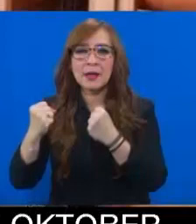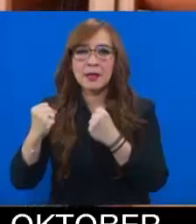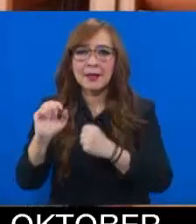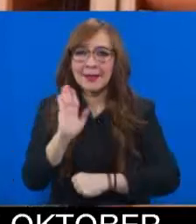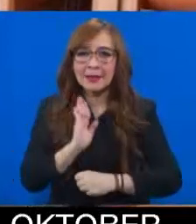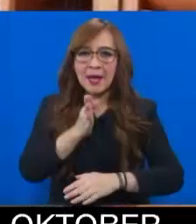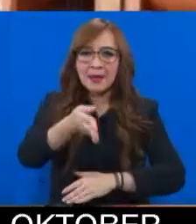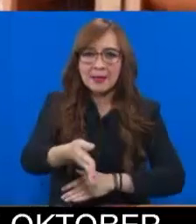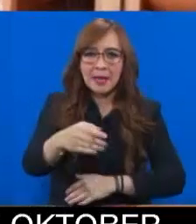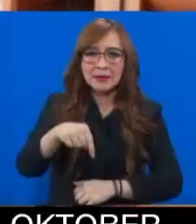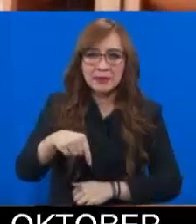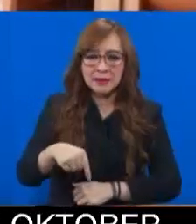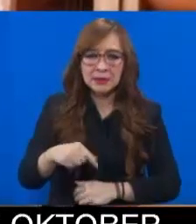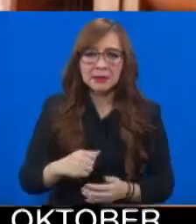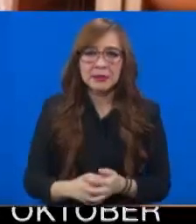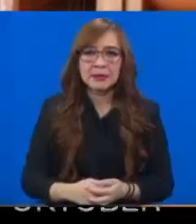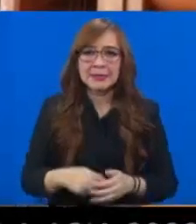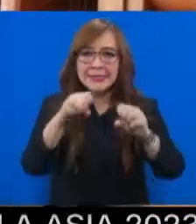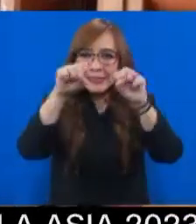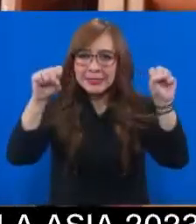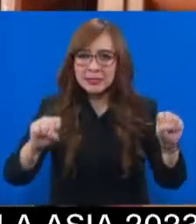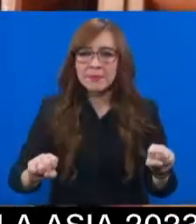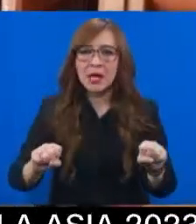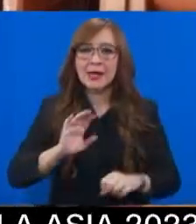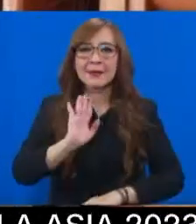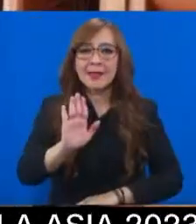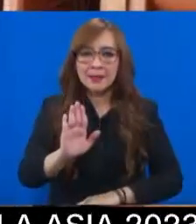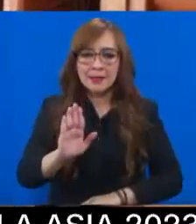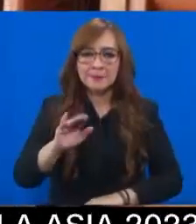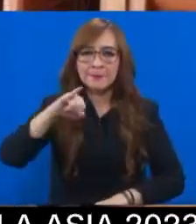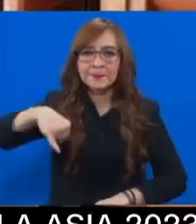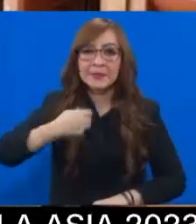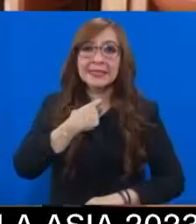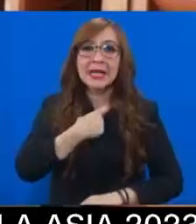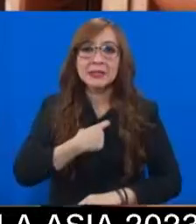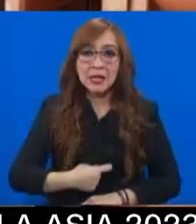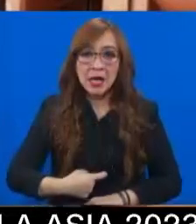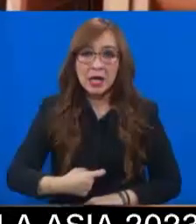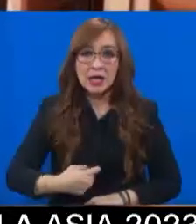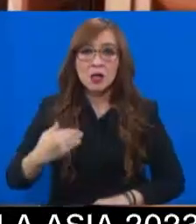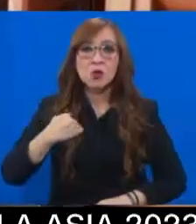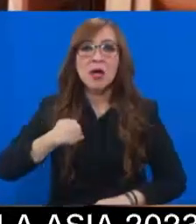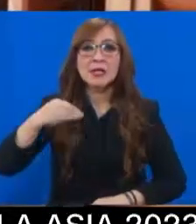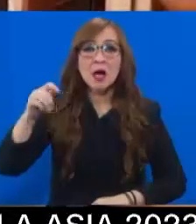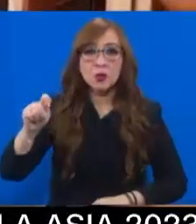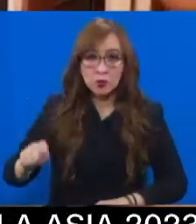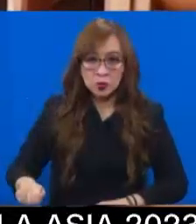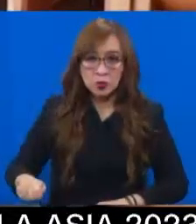jadi, mekanismenya nanti yang ada itu jaksa, penasihat hukum, sama akhirnya di ruang sidang sini.